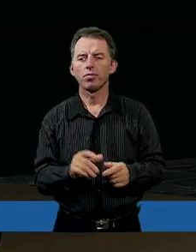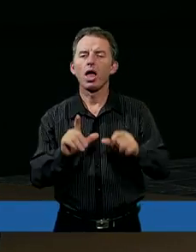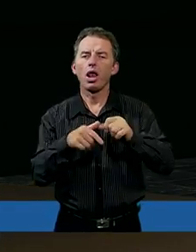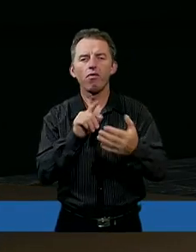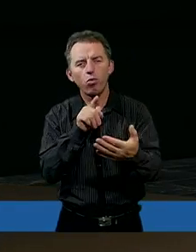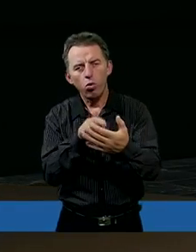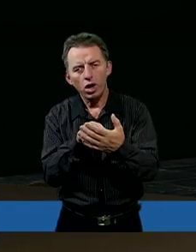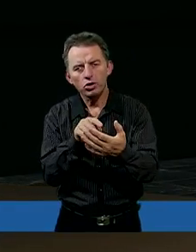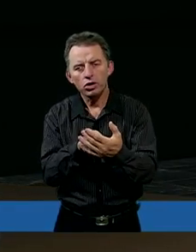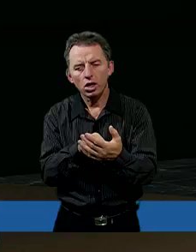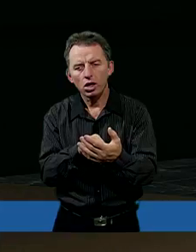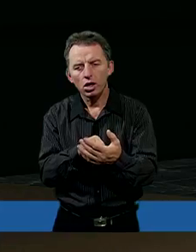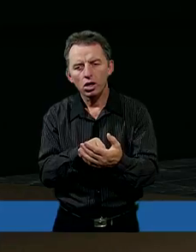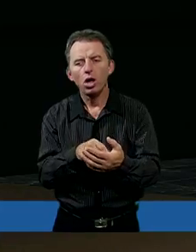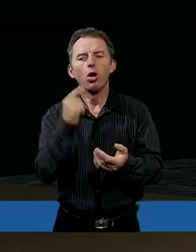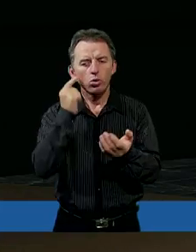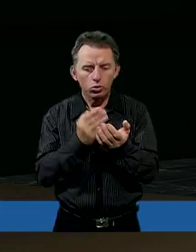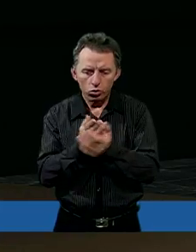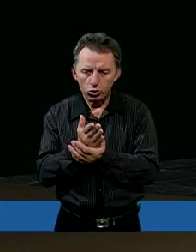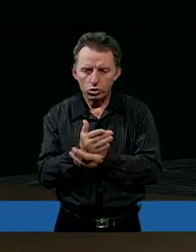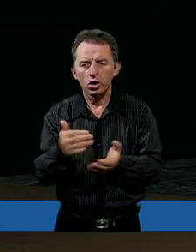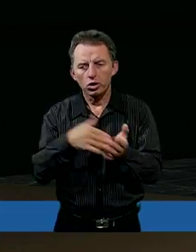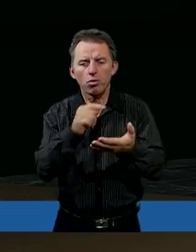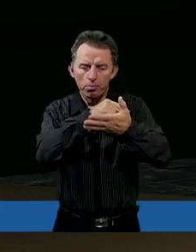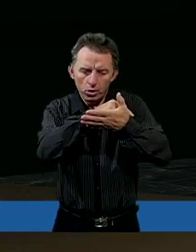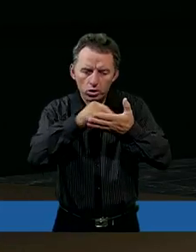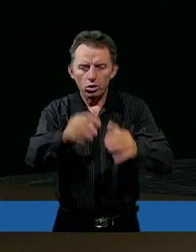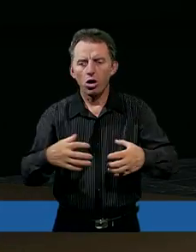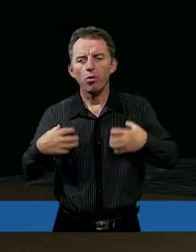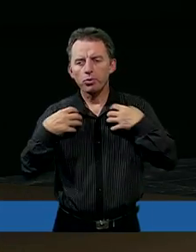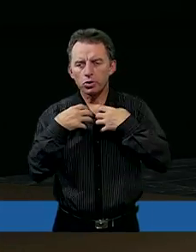Ale właśnie słusznie trzeba to podkreślić, że przyroda